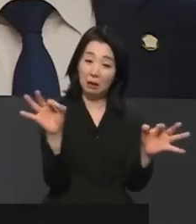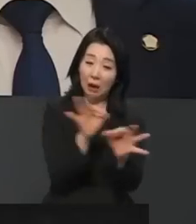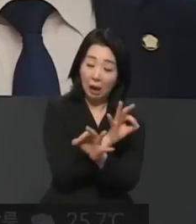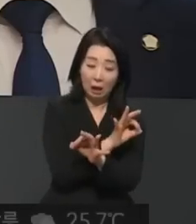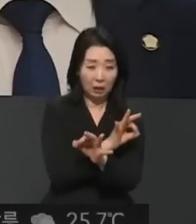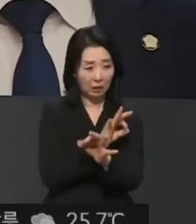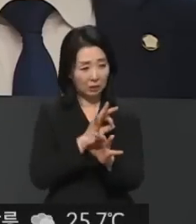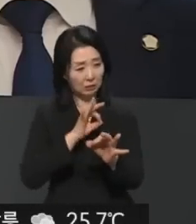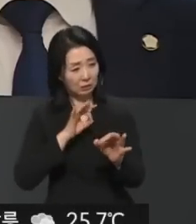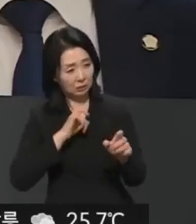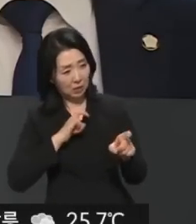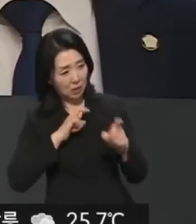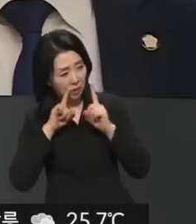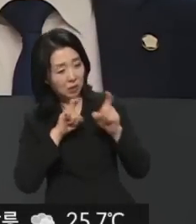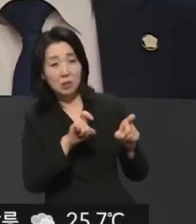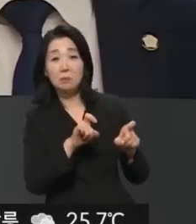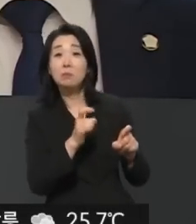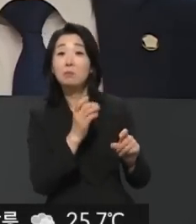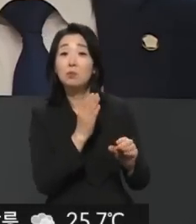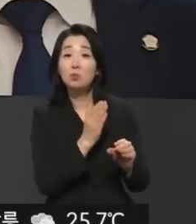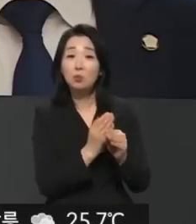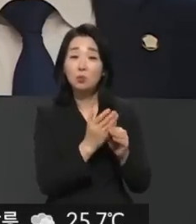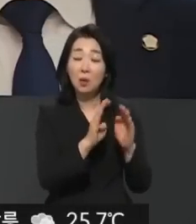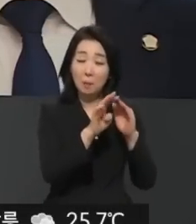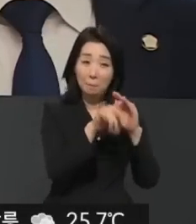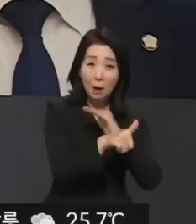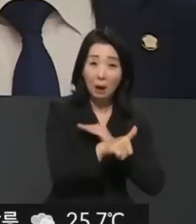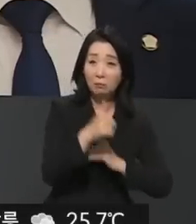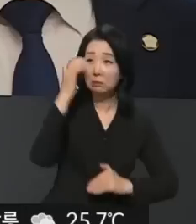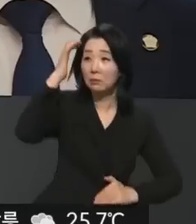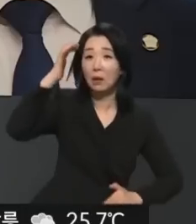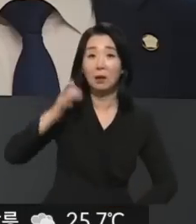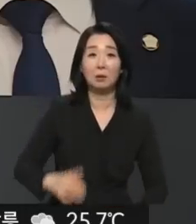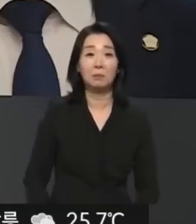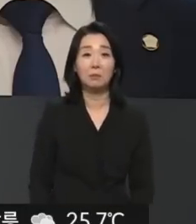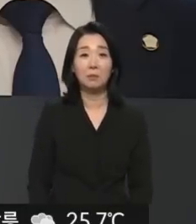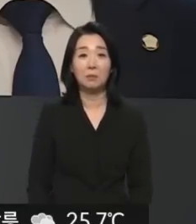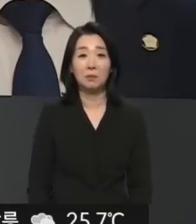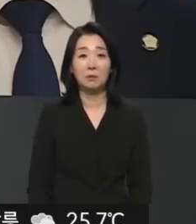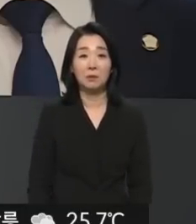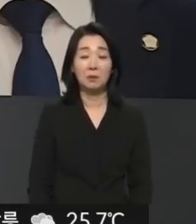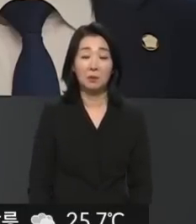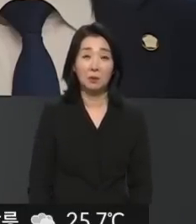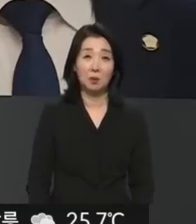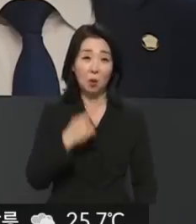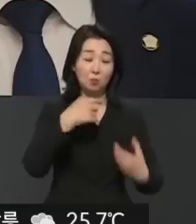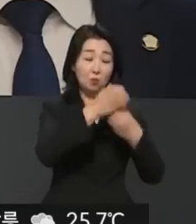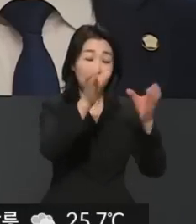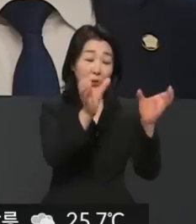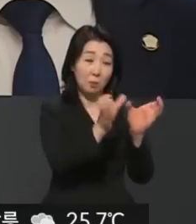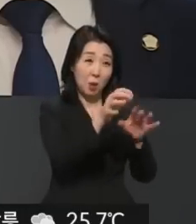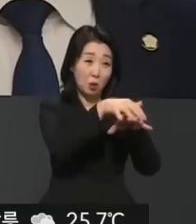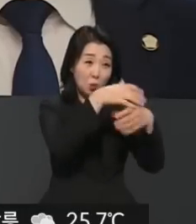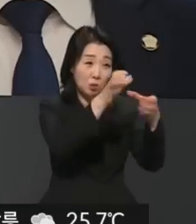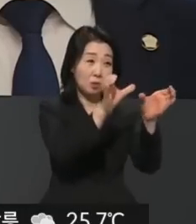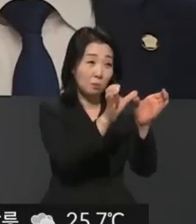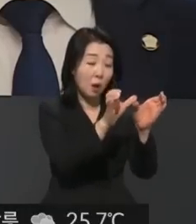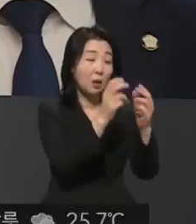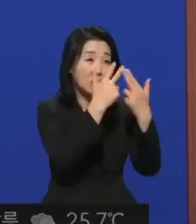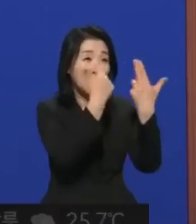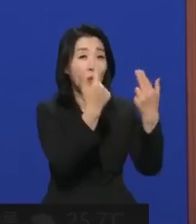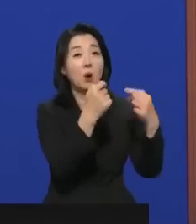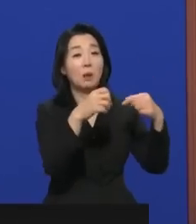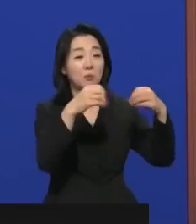눈초리도 나오는 가운데 박 원내대표로서도 난감할 수밖에 없겠죠. 지도부, 즉 이 대표와 논의하겠다고 했습니다.